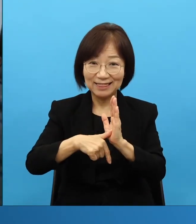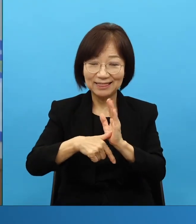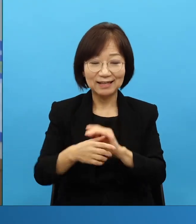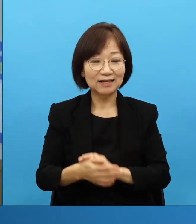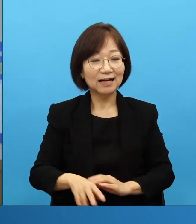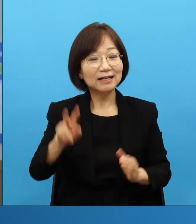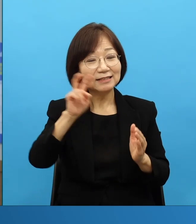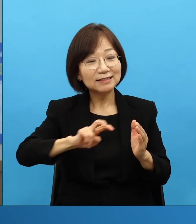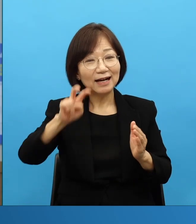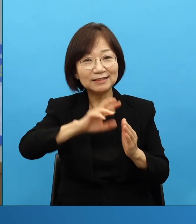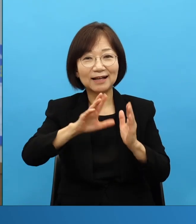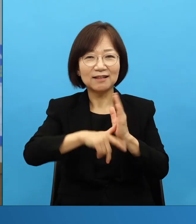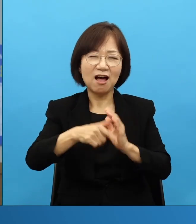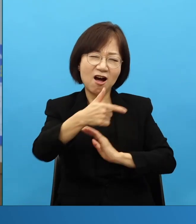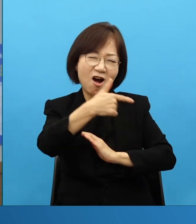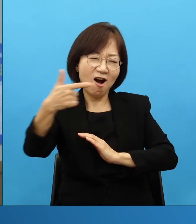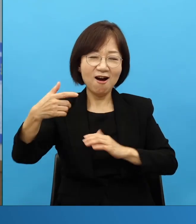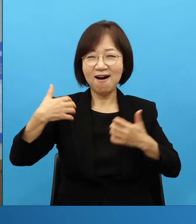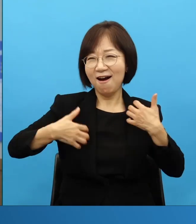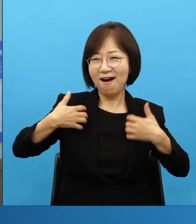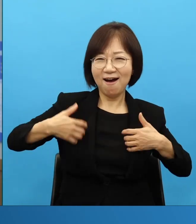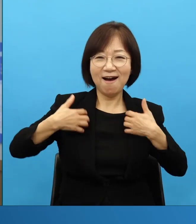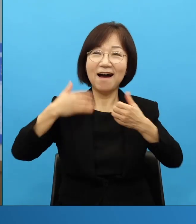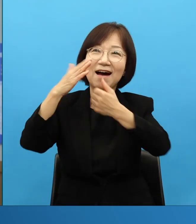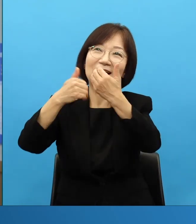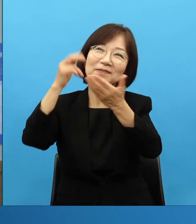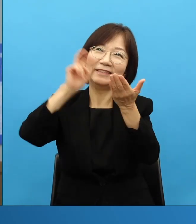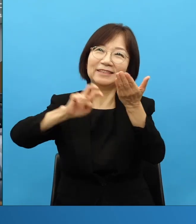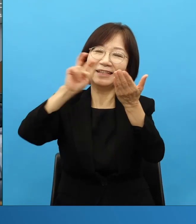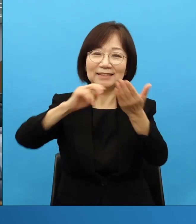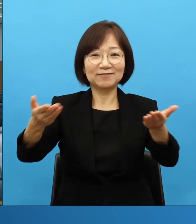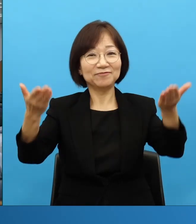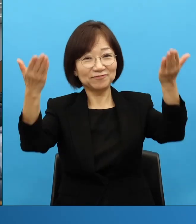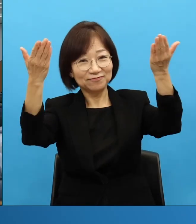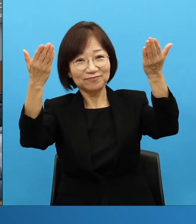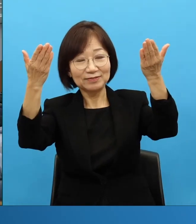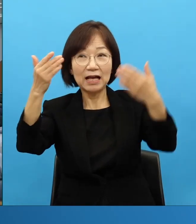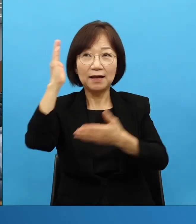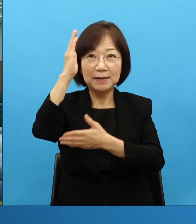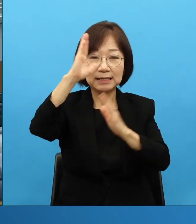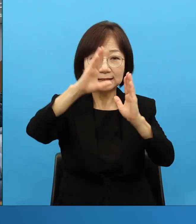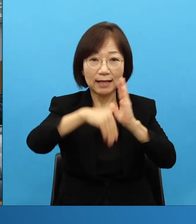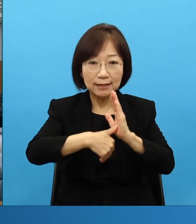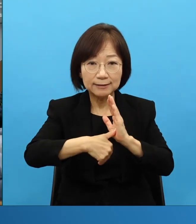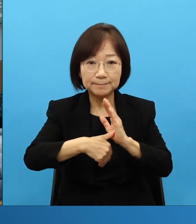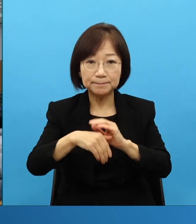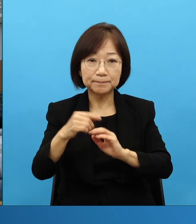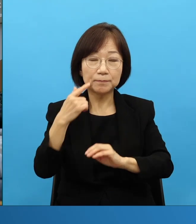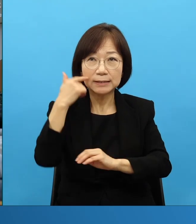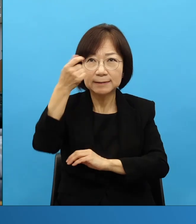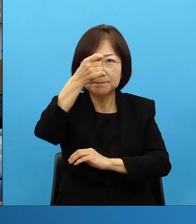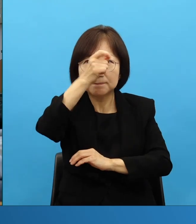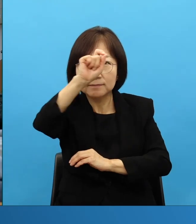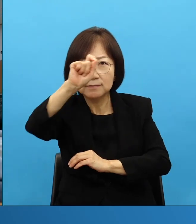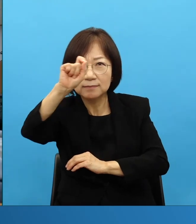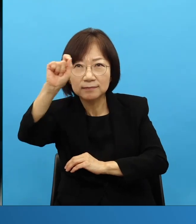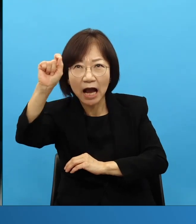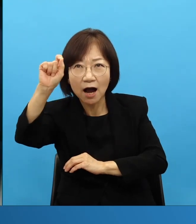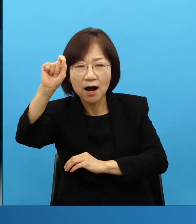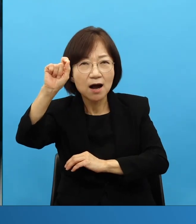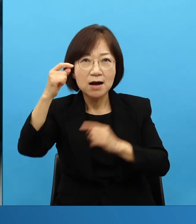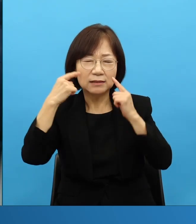시간. 가장 크게 가장 기쁘게 하나님을 찬양합니다. 메시지 시간에는 목사님이 하시는 말 한 글자도 놓치지 않기